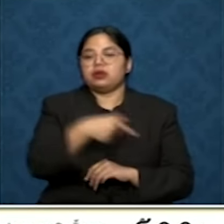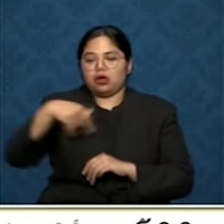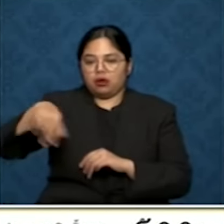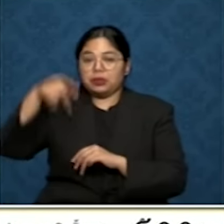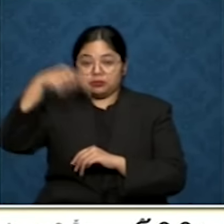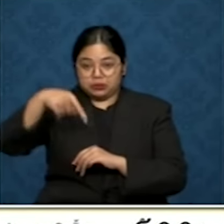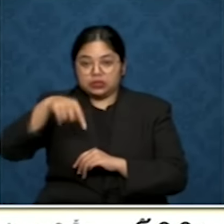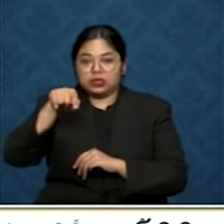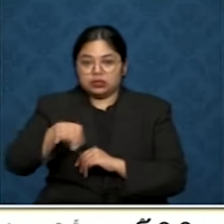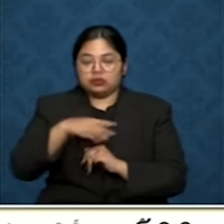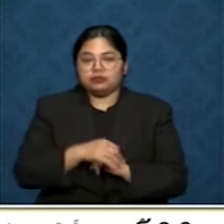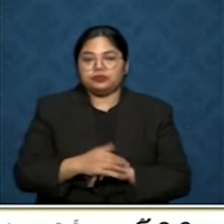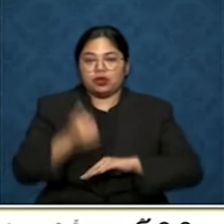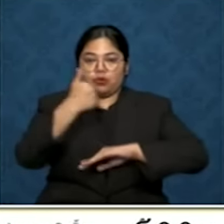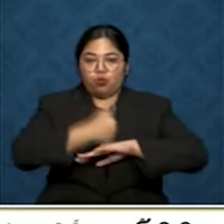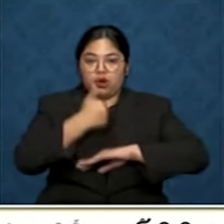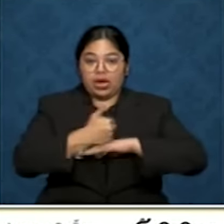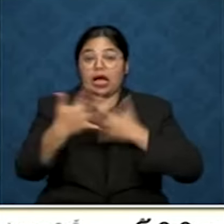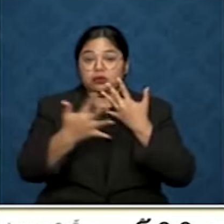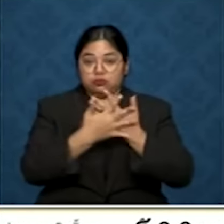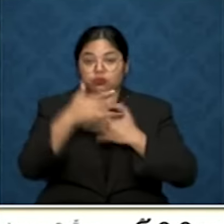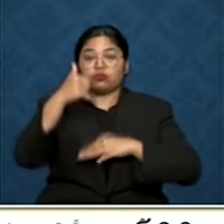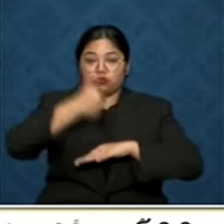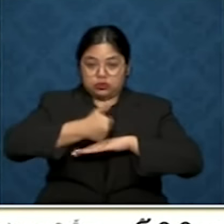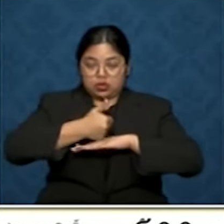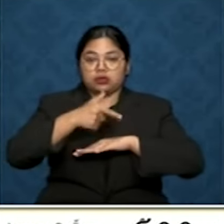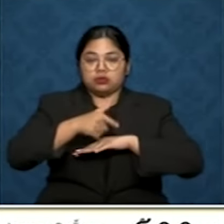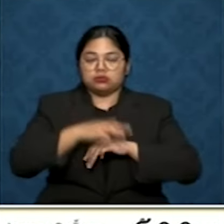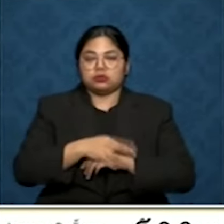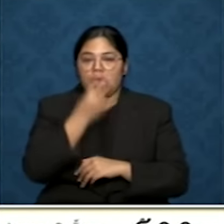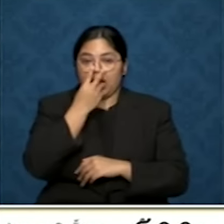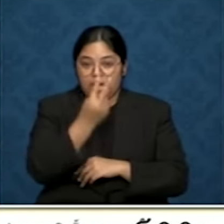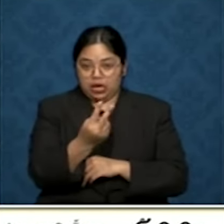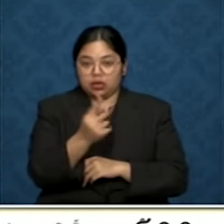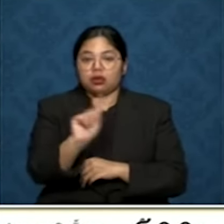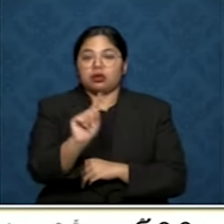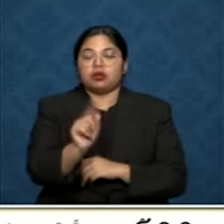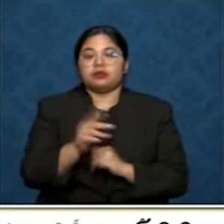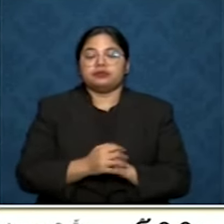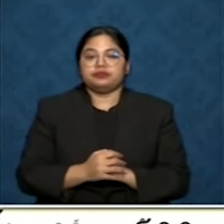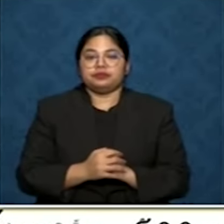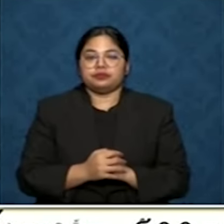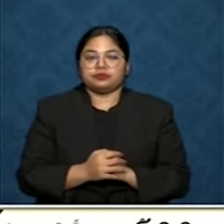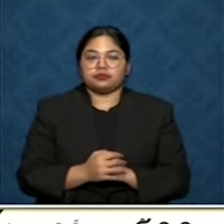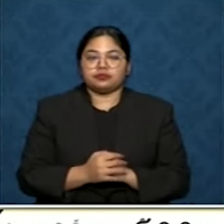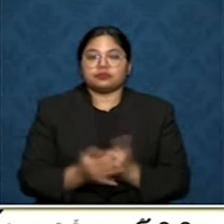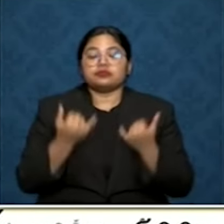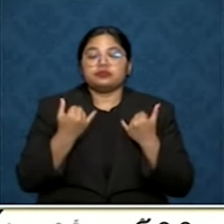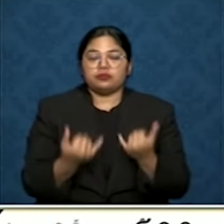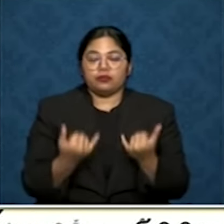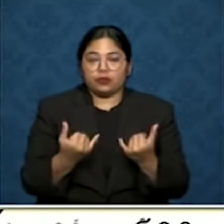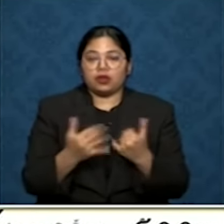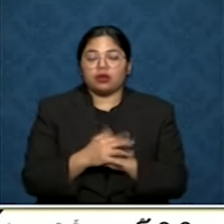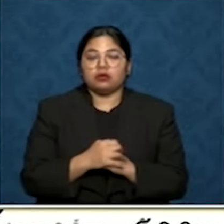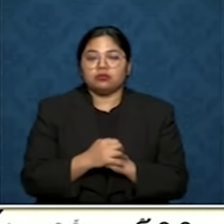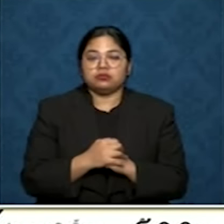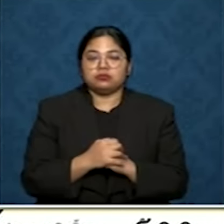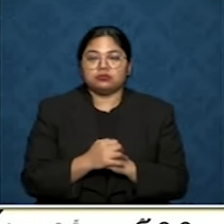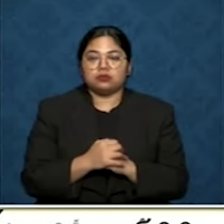ท่านอธิบดีเห็นนะครับเห็นอีกแล้วผมคือตอนเนี้ยผมบอกตรงๆนะว่า